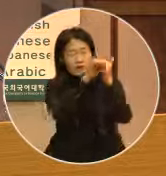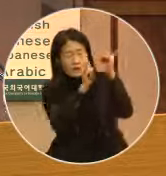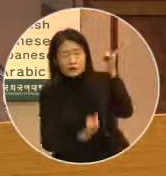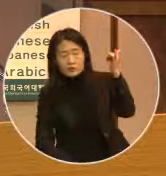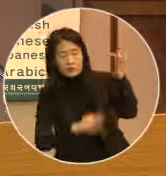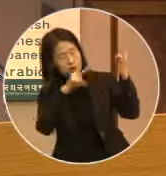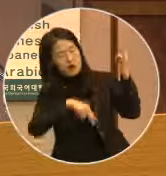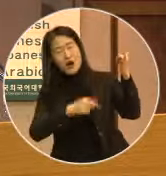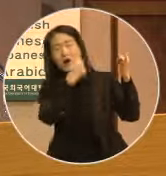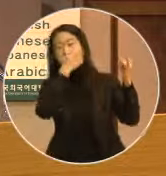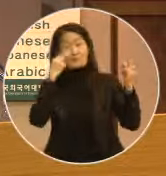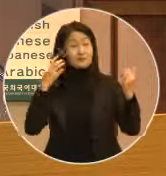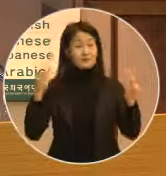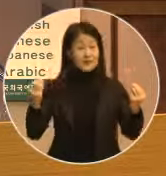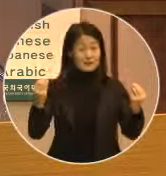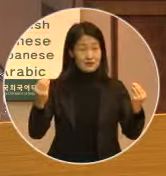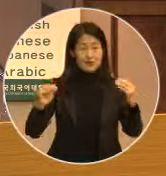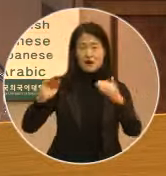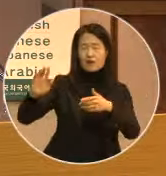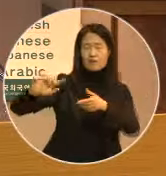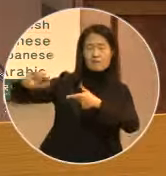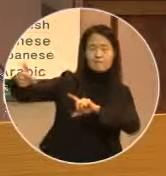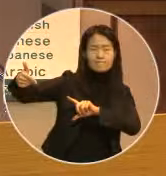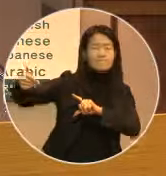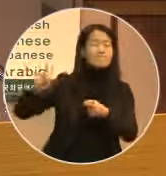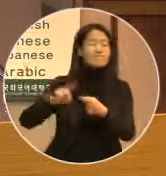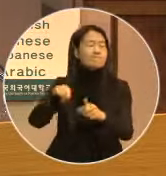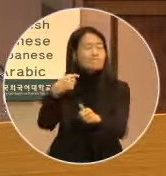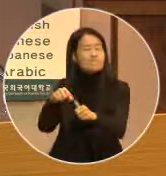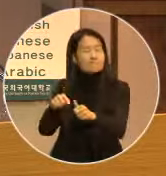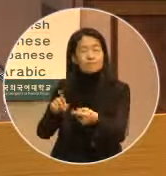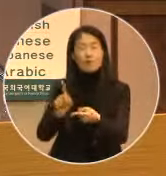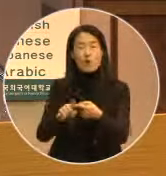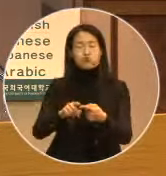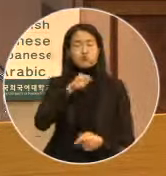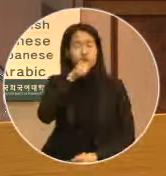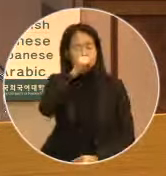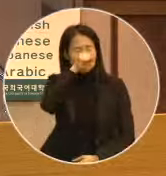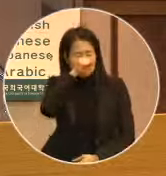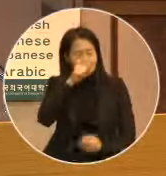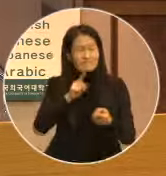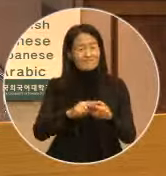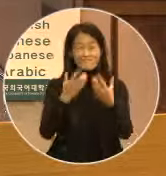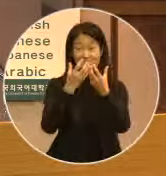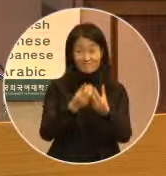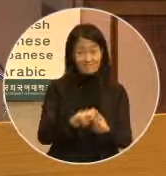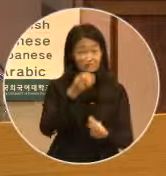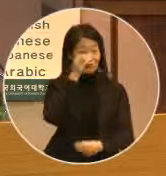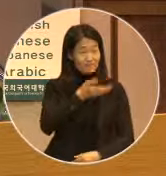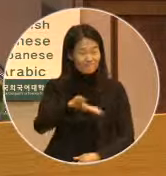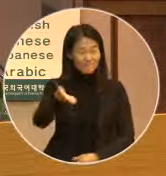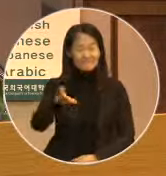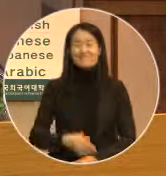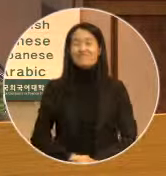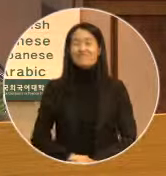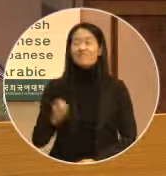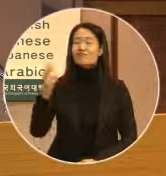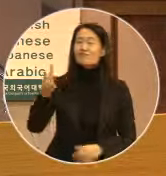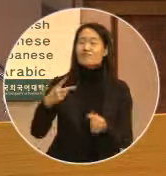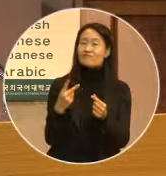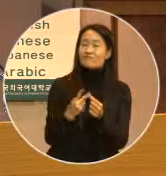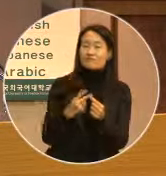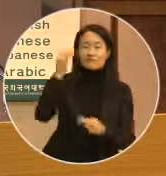통해서 학인회 차별화된 교육 컨텐츠의 우수성을 들 수 있습니다.